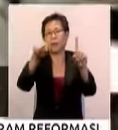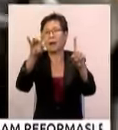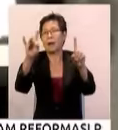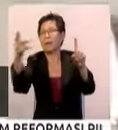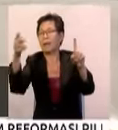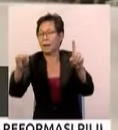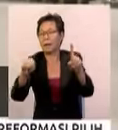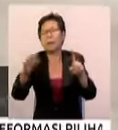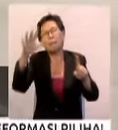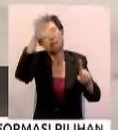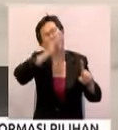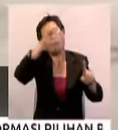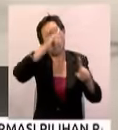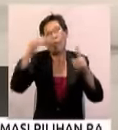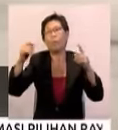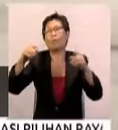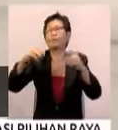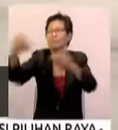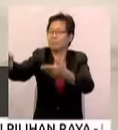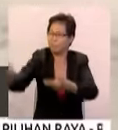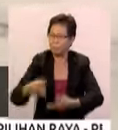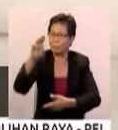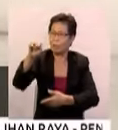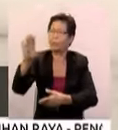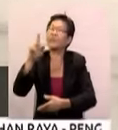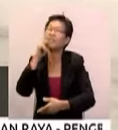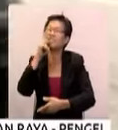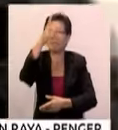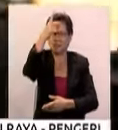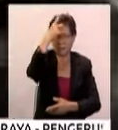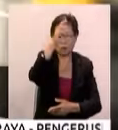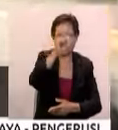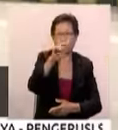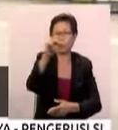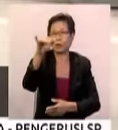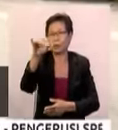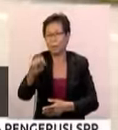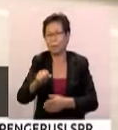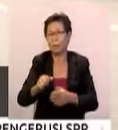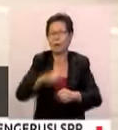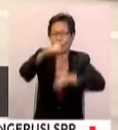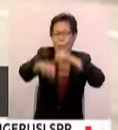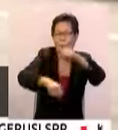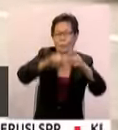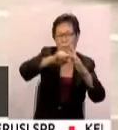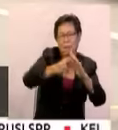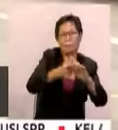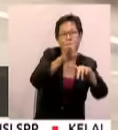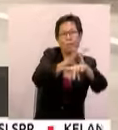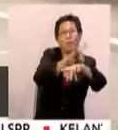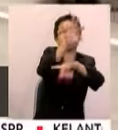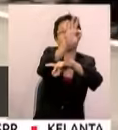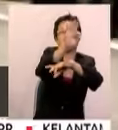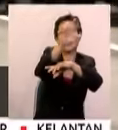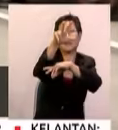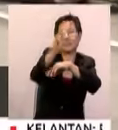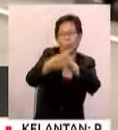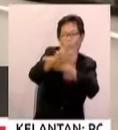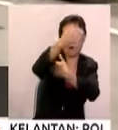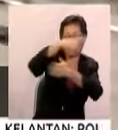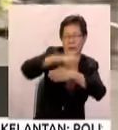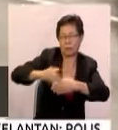130.8 km dijangka disambut Menteri Besar Kedah Datuk Seri Mukris Tun Mahathir. Perlumbaan dijadual bermula pada pukul 9.30 pagi